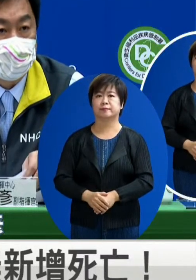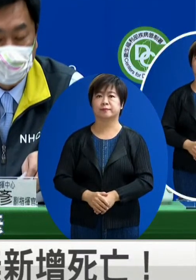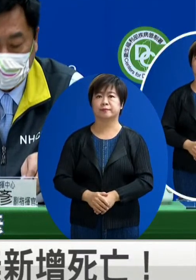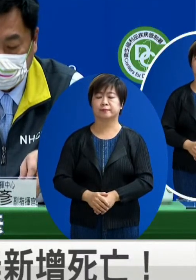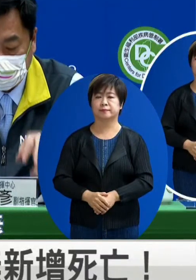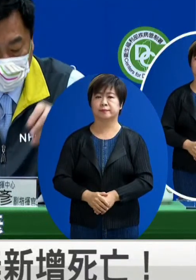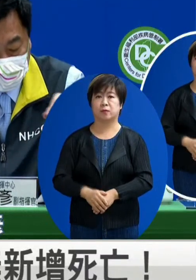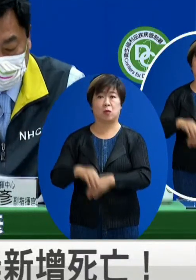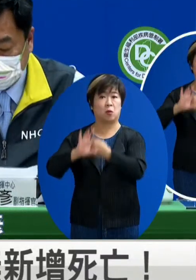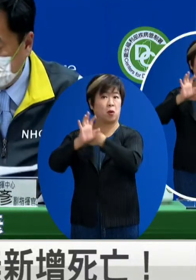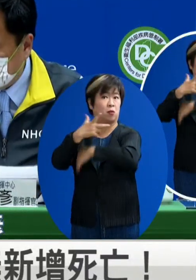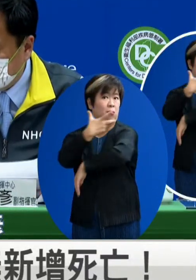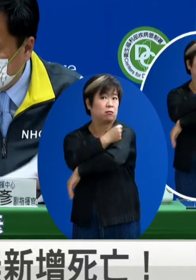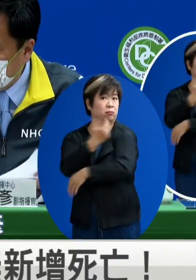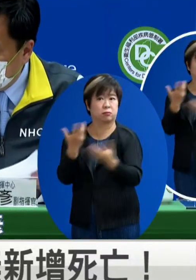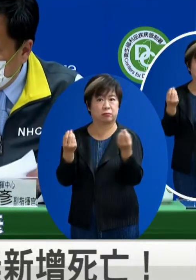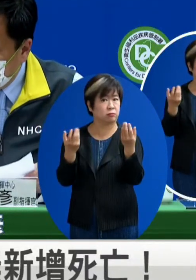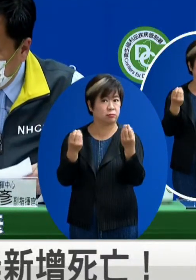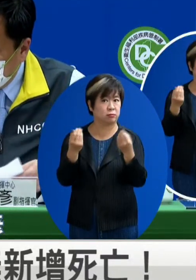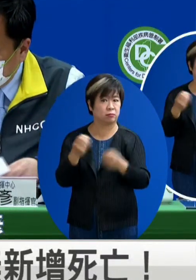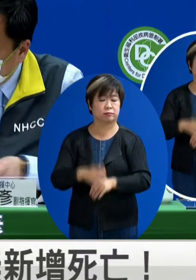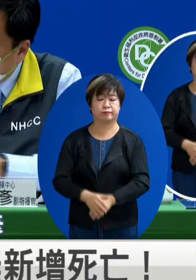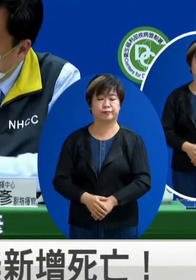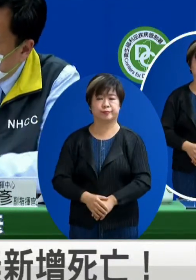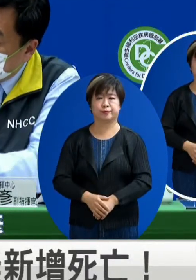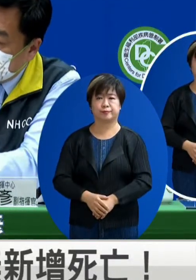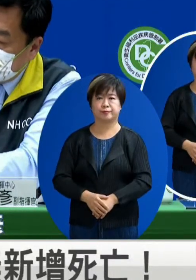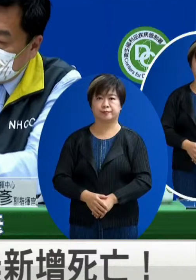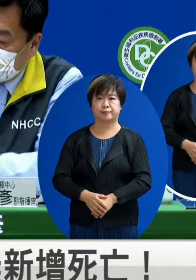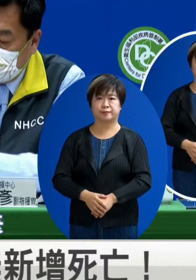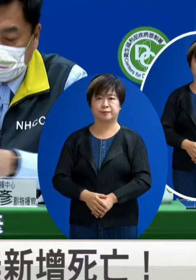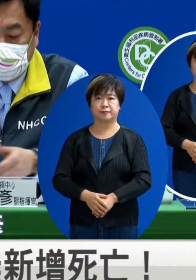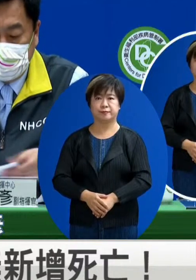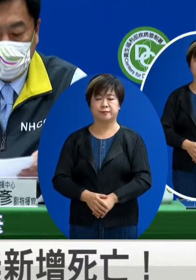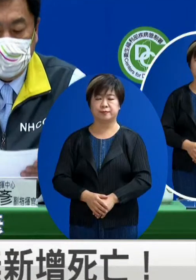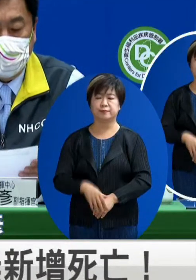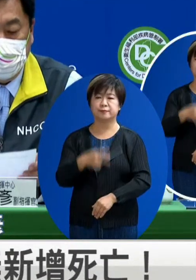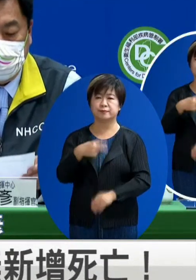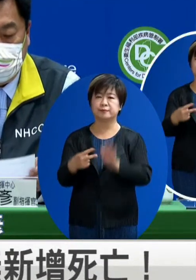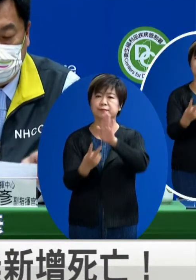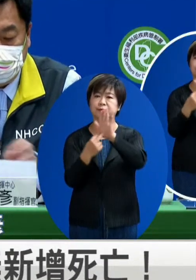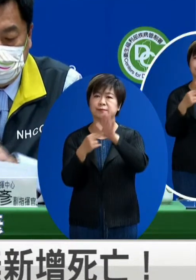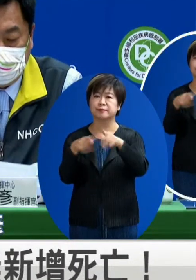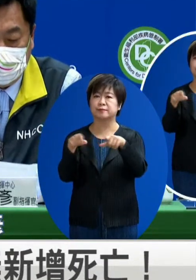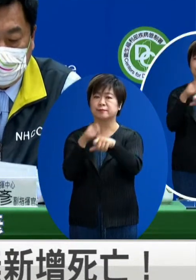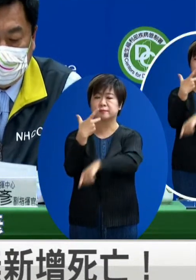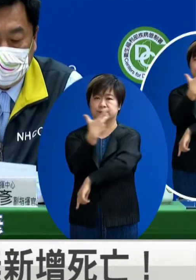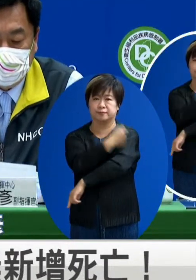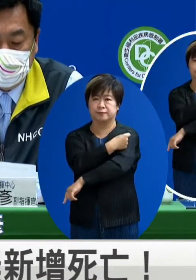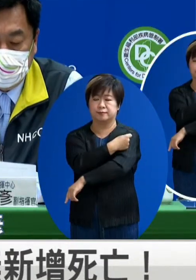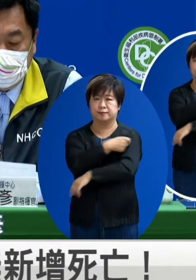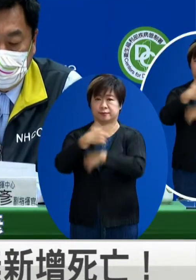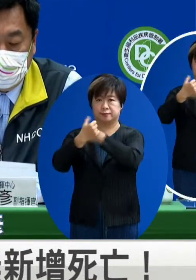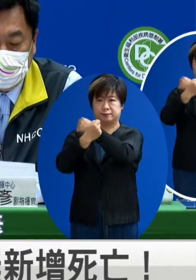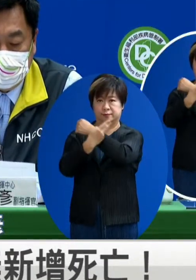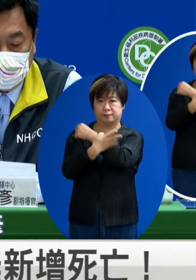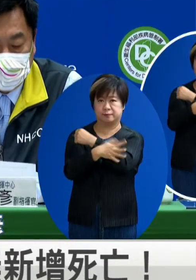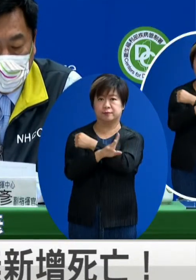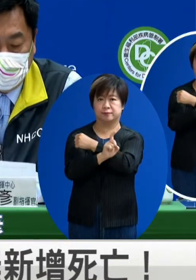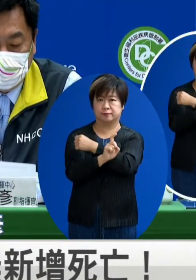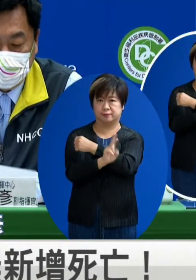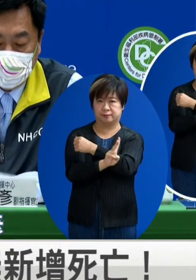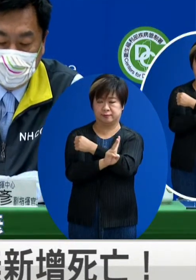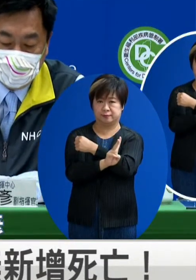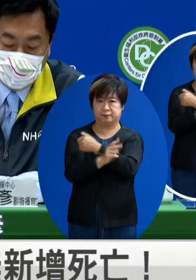要跟大家来说明清楚。那另外是有关于公费疫苗第12期的第一